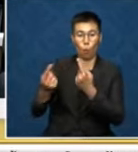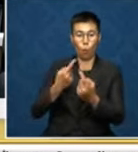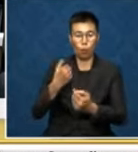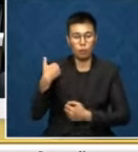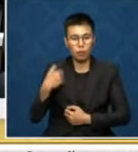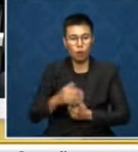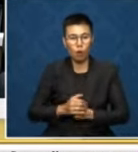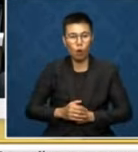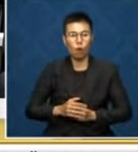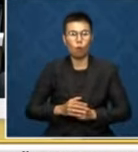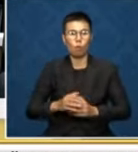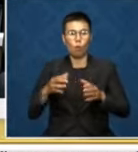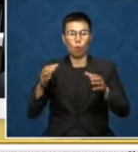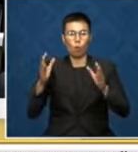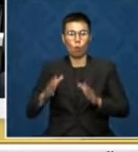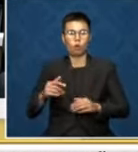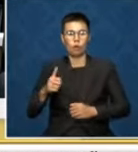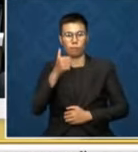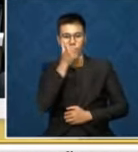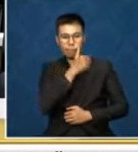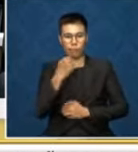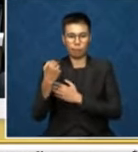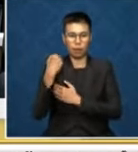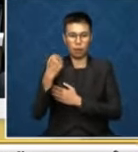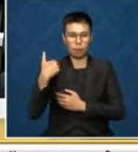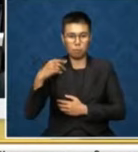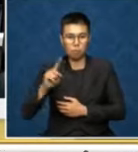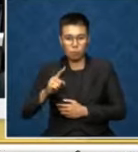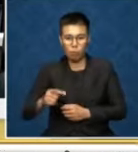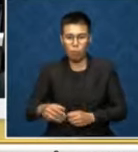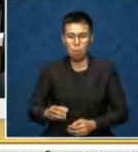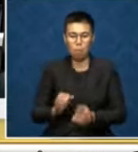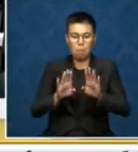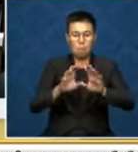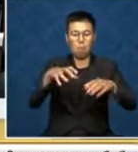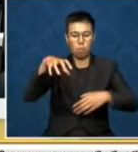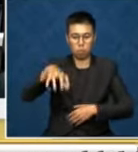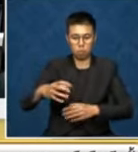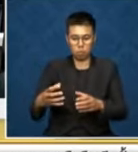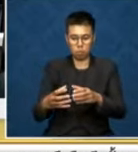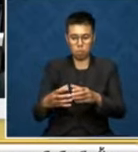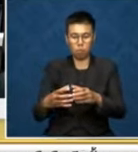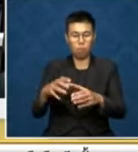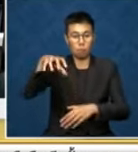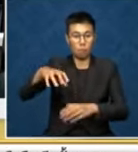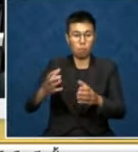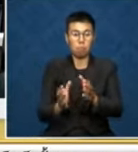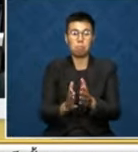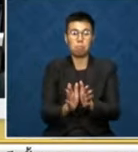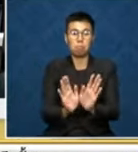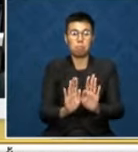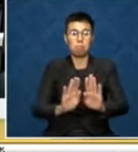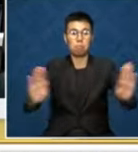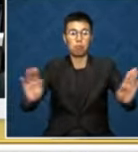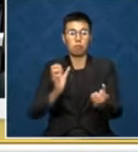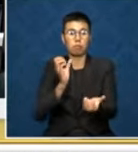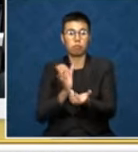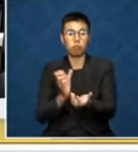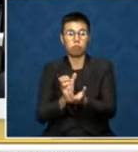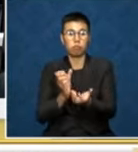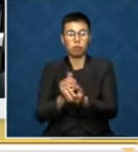ของผู้มีอิทธิพลแล้วก็เปิดการพนันบ่อนการพนันอย่างโจ่งครึ่มจับยีกีอะไรนะครับผมว่าผมล